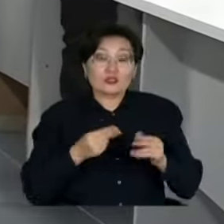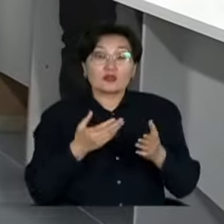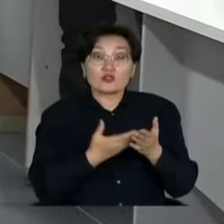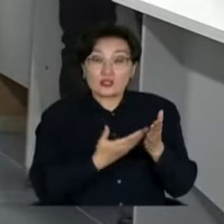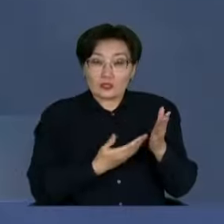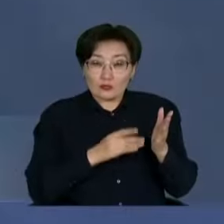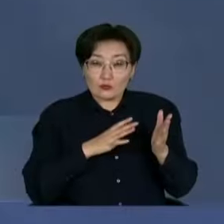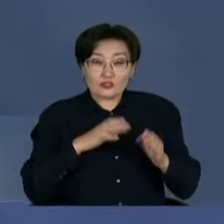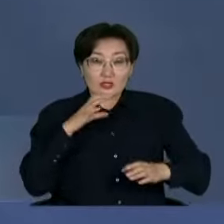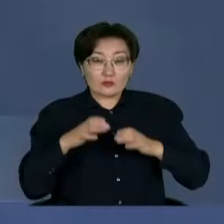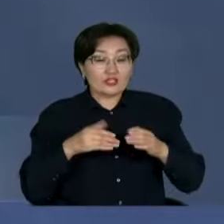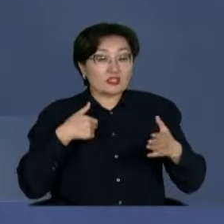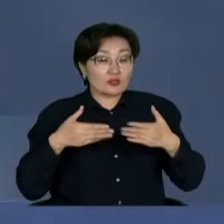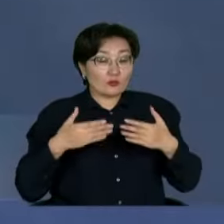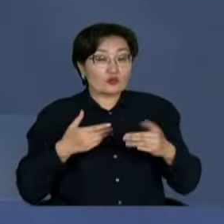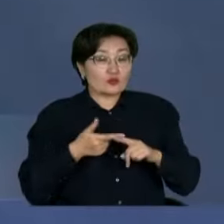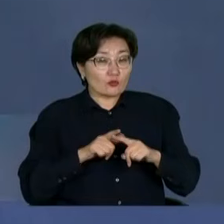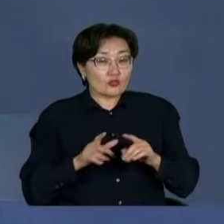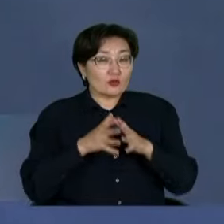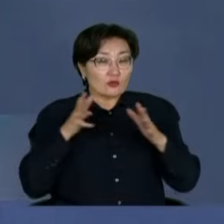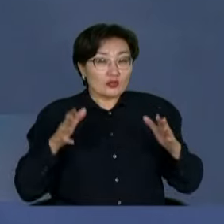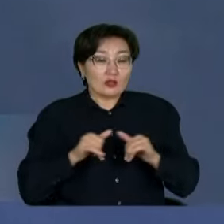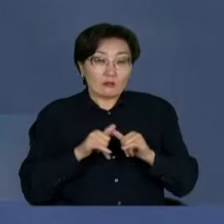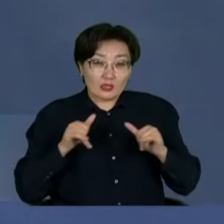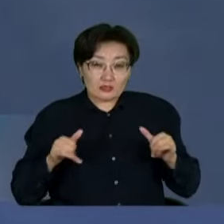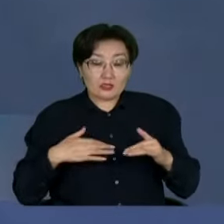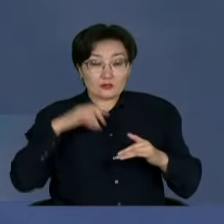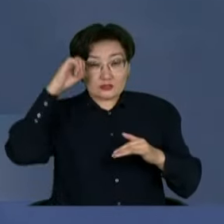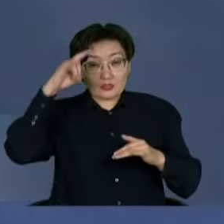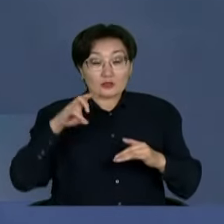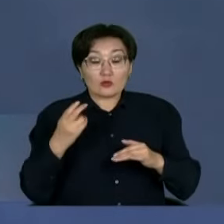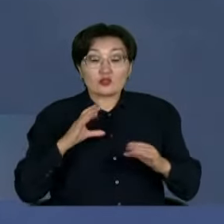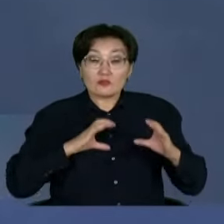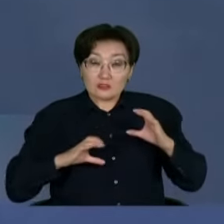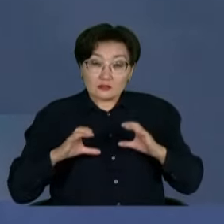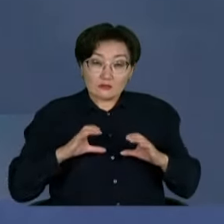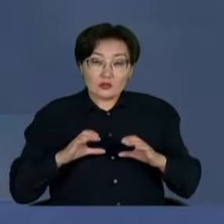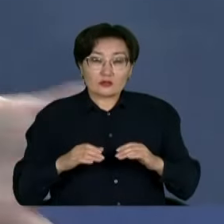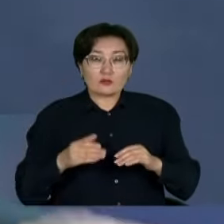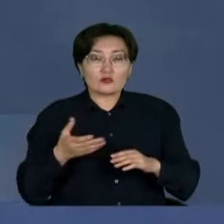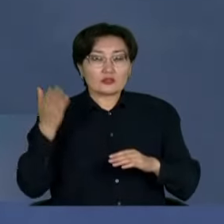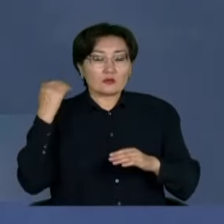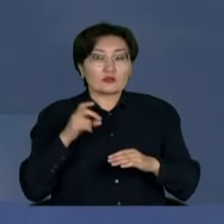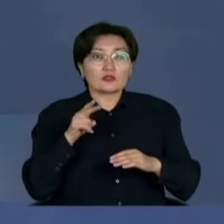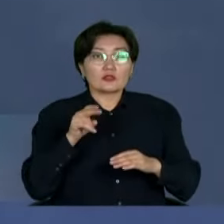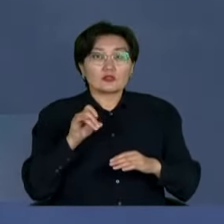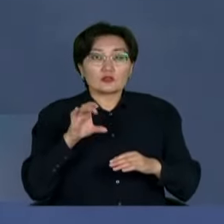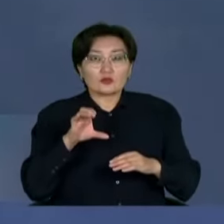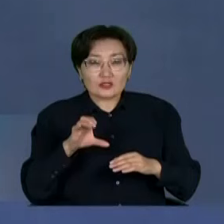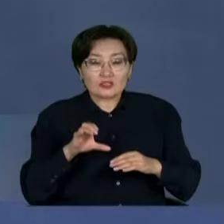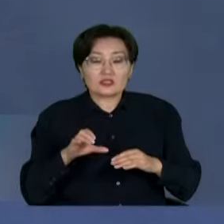таныстырылды. Қатынастық бізде өте кең дамыған. Бізде Қазақ ұлттық университетінде өткенде, мысалы, QS пресаммиттің